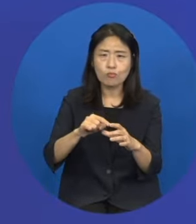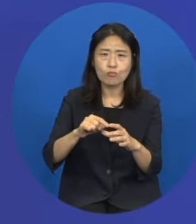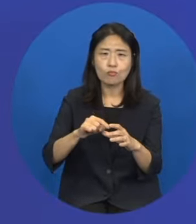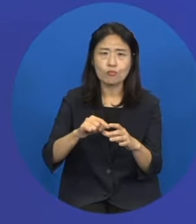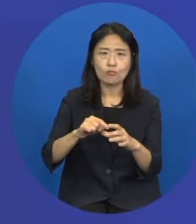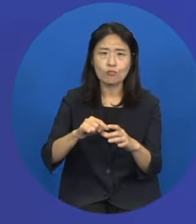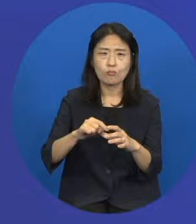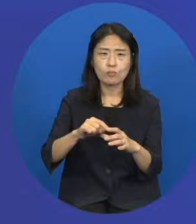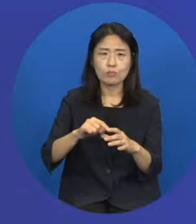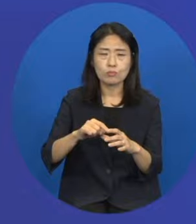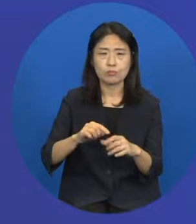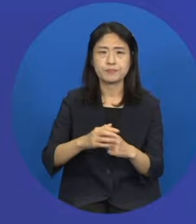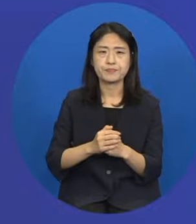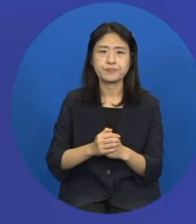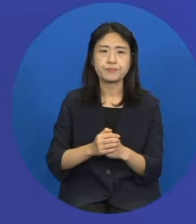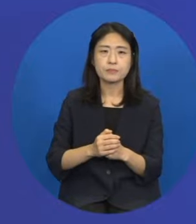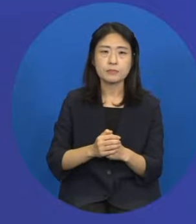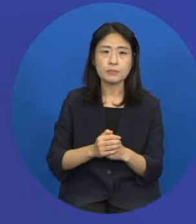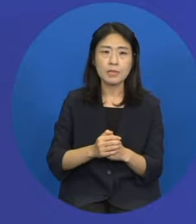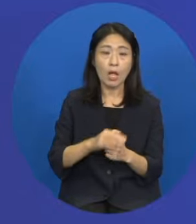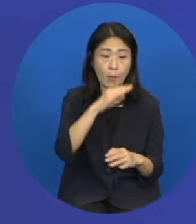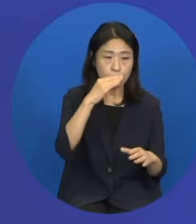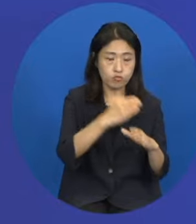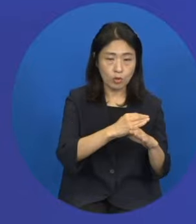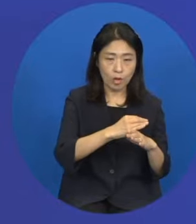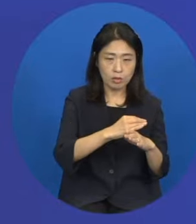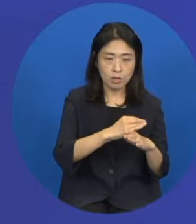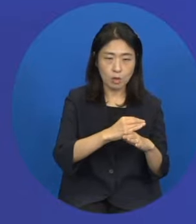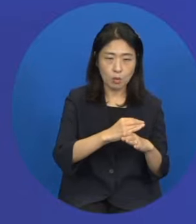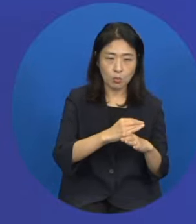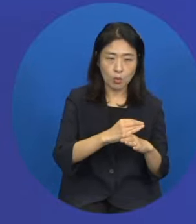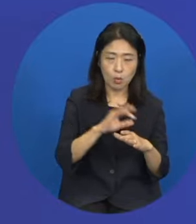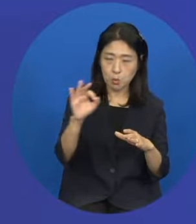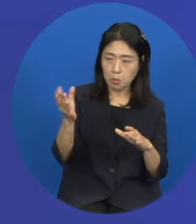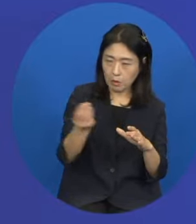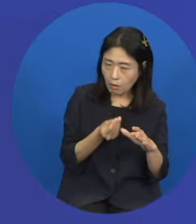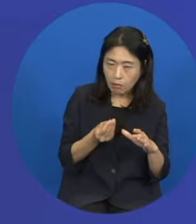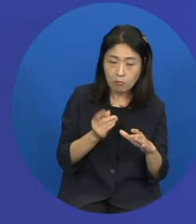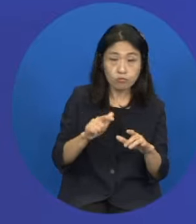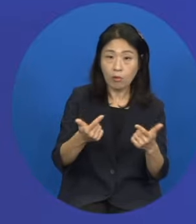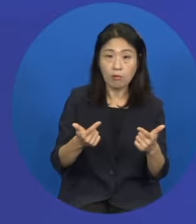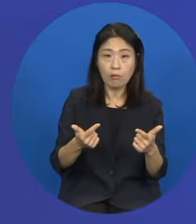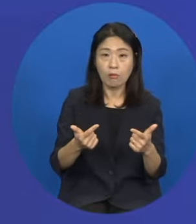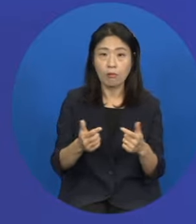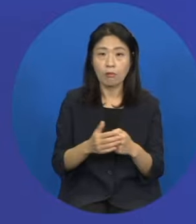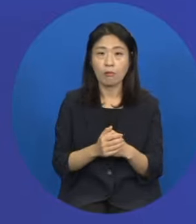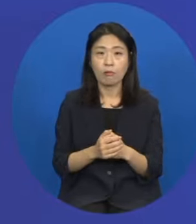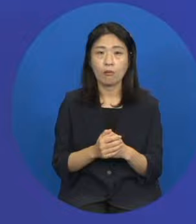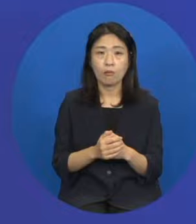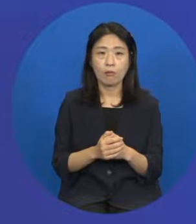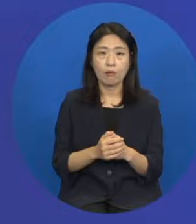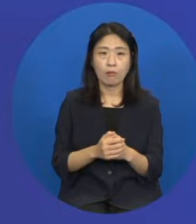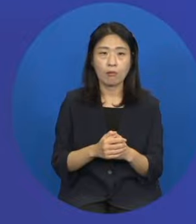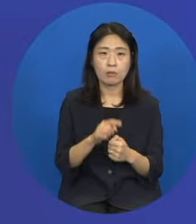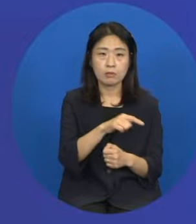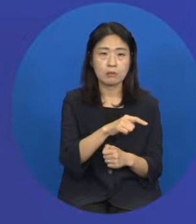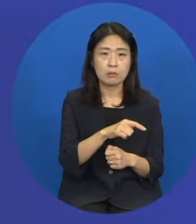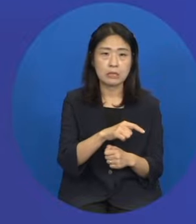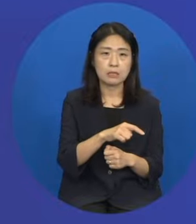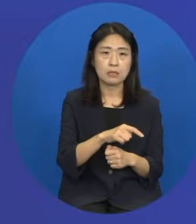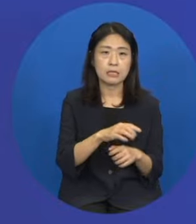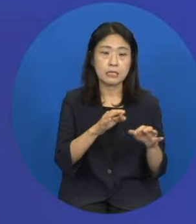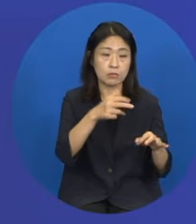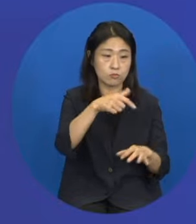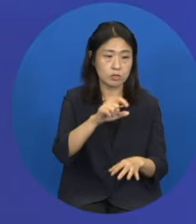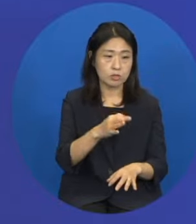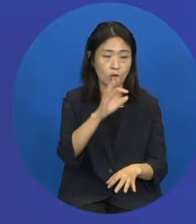아니었어요. 그러니까 이 목사님 표현에 김정은과 북한의 마음을 누가 움직였는지는 모르겠지만